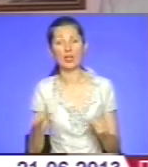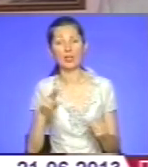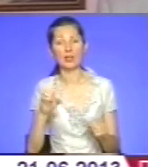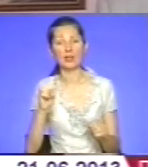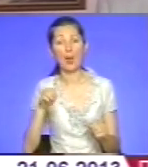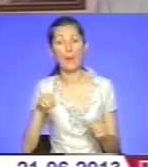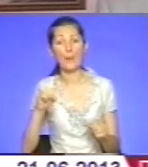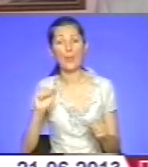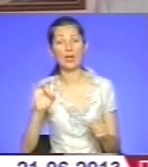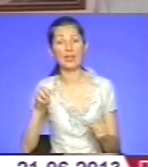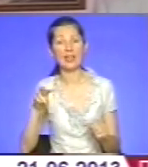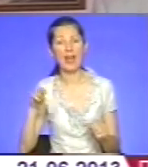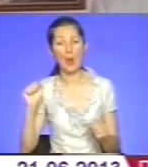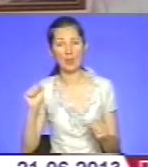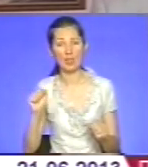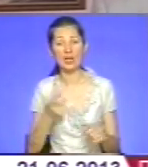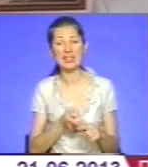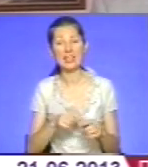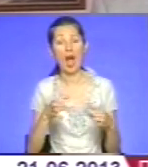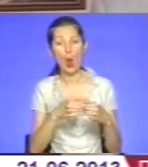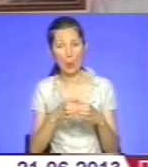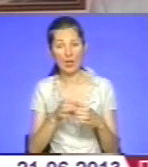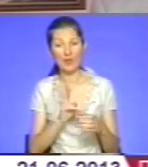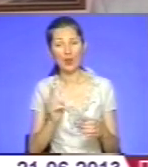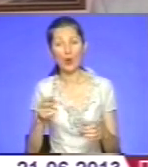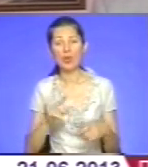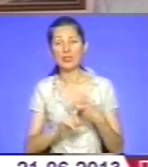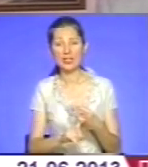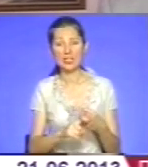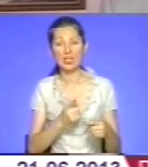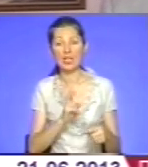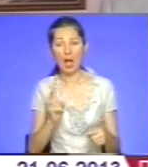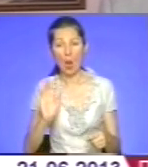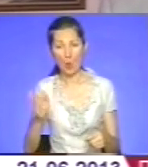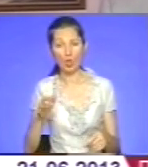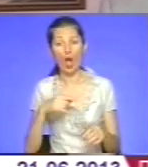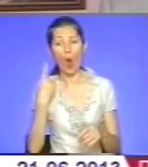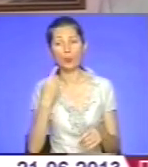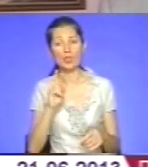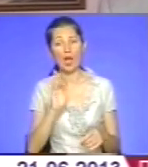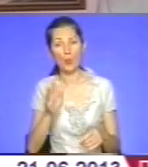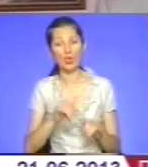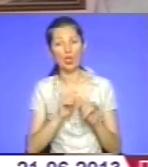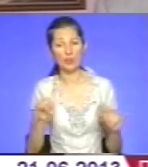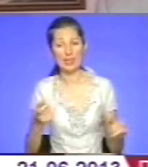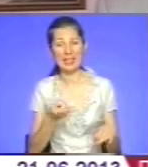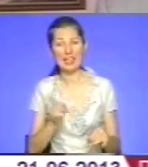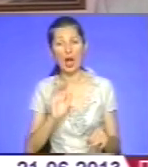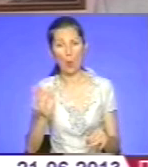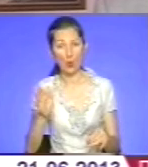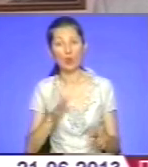департаментах. Це та команда, в якої залежить, якою буде область, як вона буде розвиватися, як будуть іти реформи в